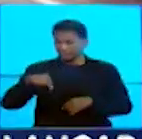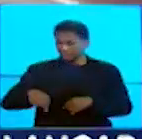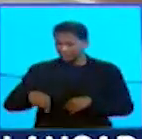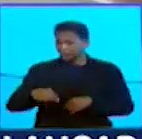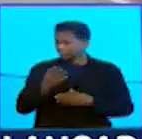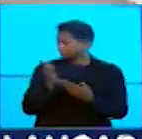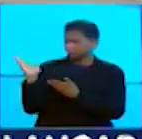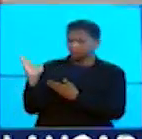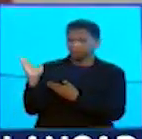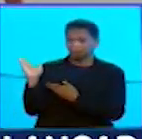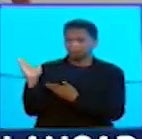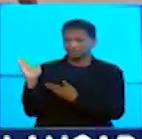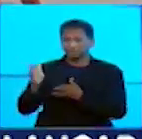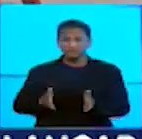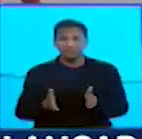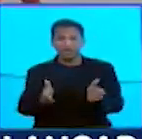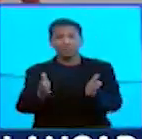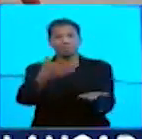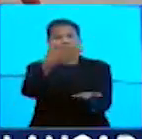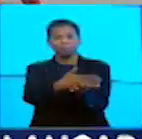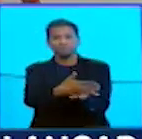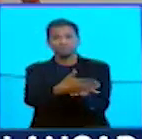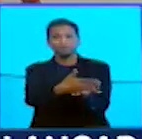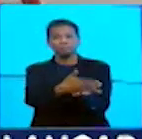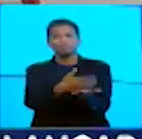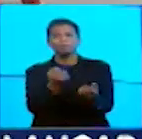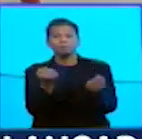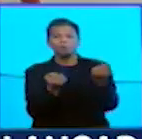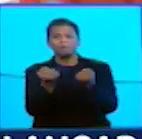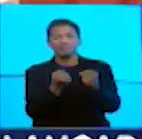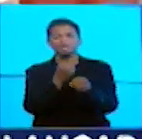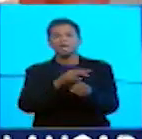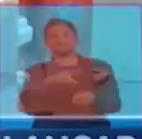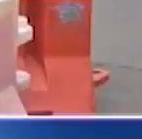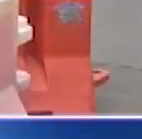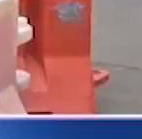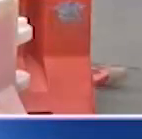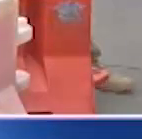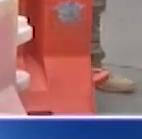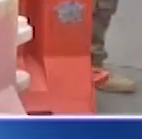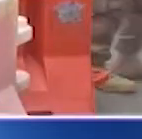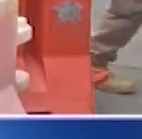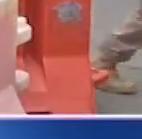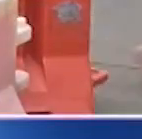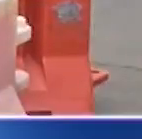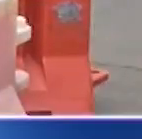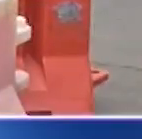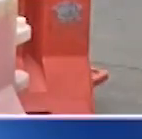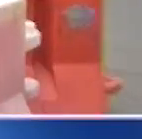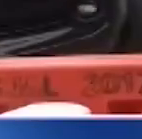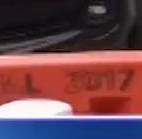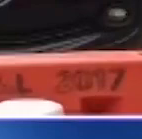satu tempat penyekatan pengendalian mobilitas ganjil genap di DKI Jakarta, tepatnya di Jalan Bundaran Senayan atau